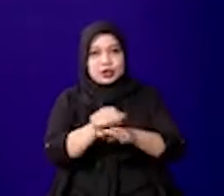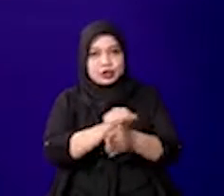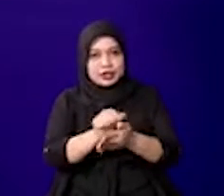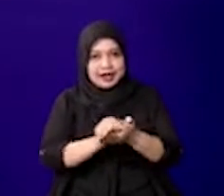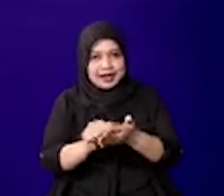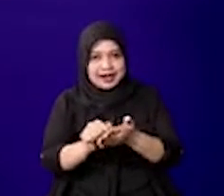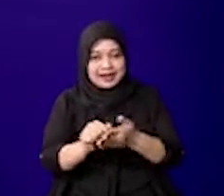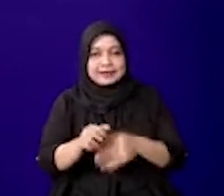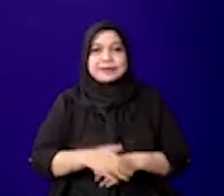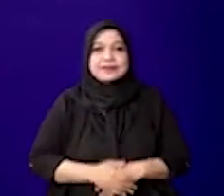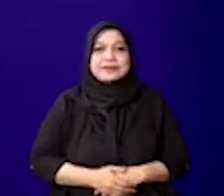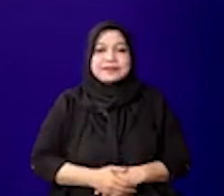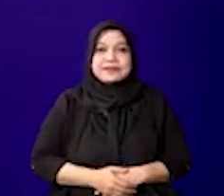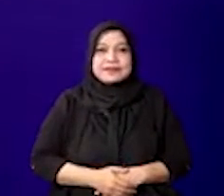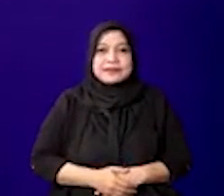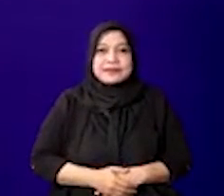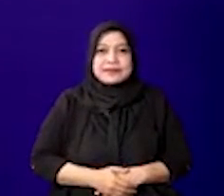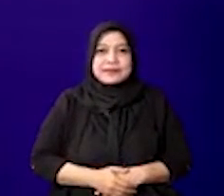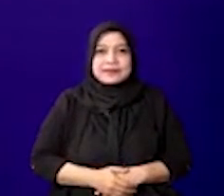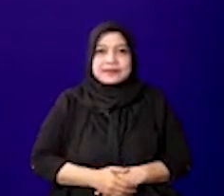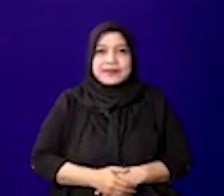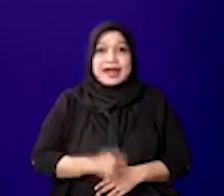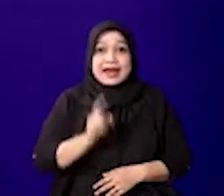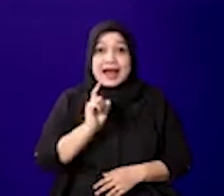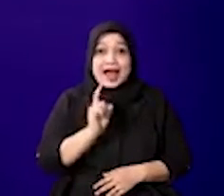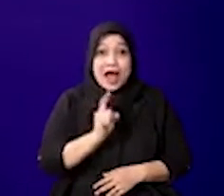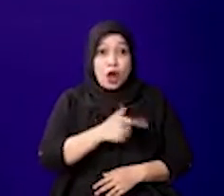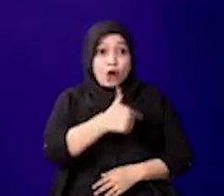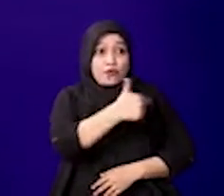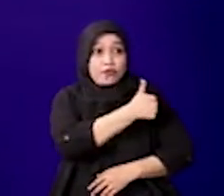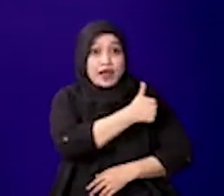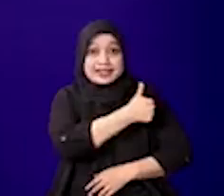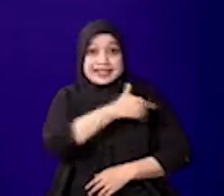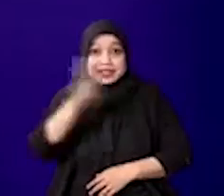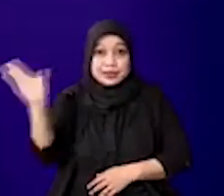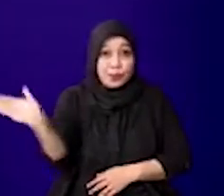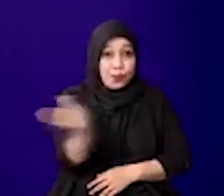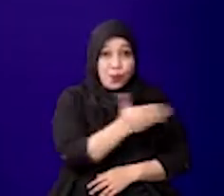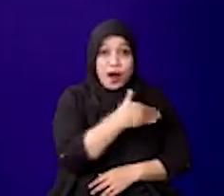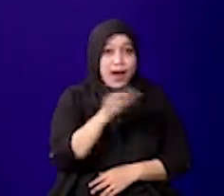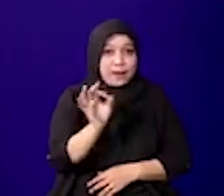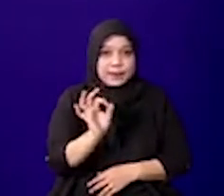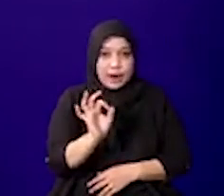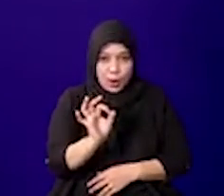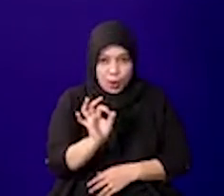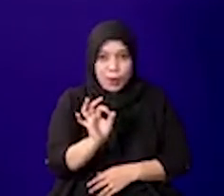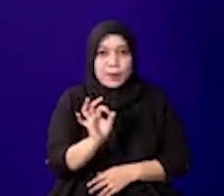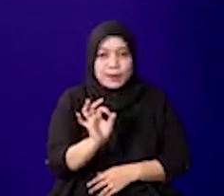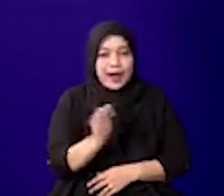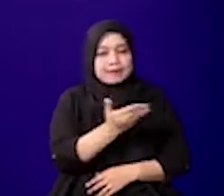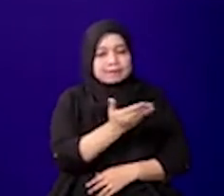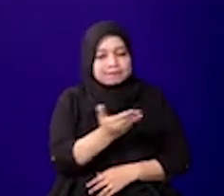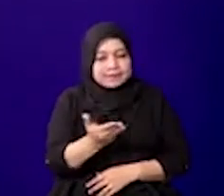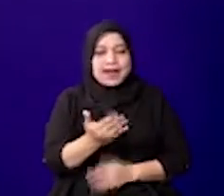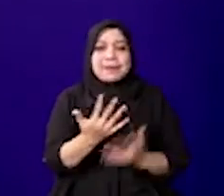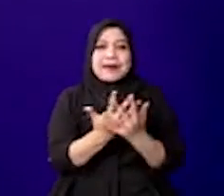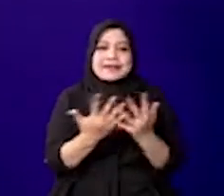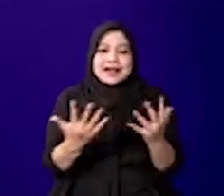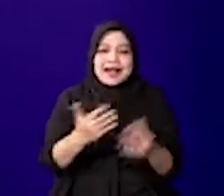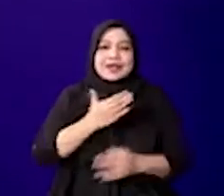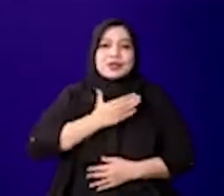pakai sabun Jadi sebelum ee jumlah yang divaksinasi cukup sebaiknya semua